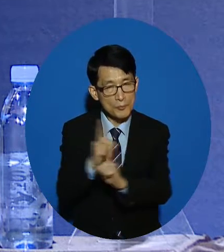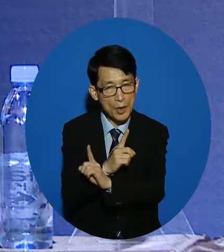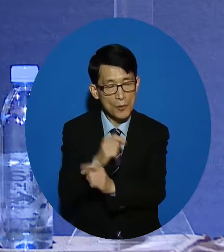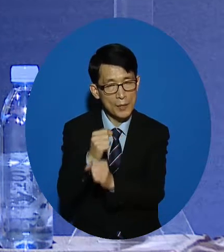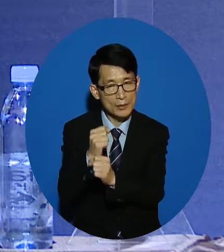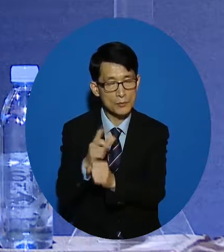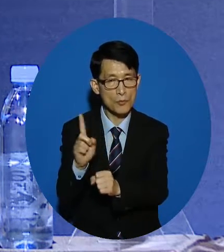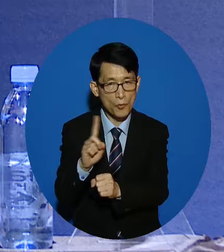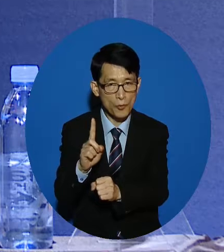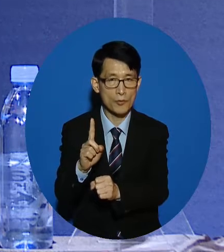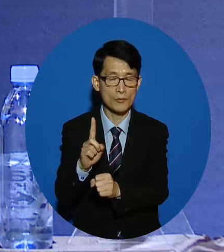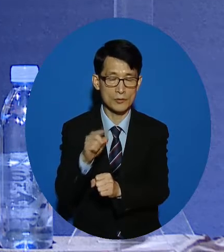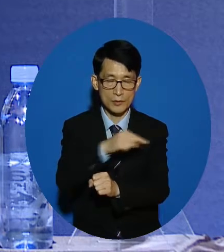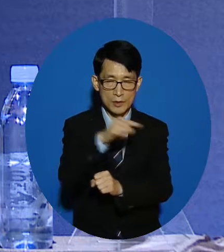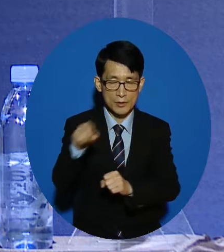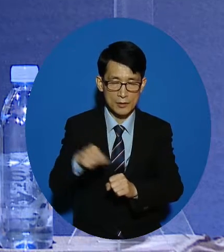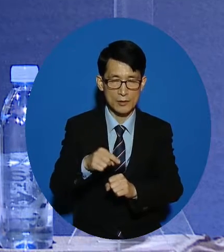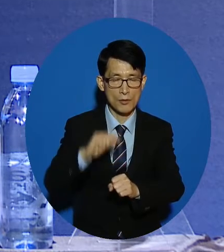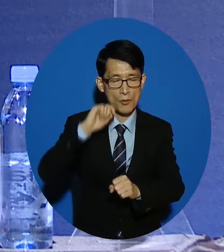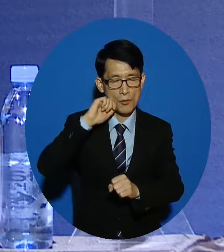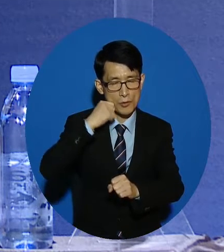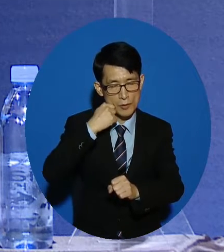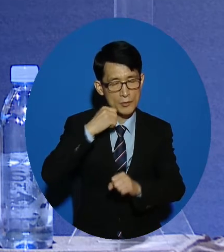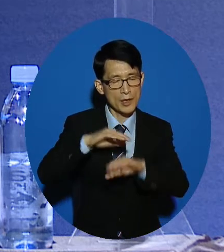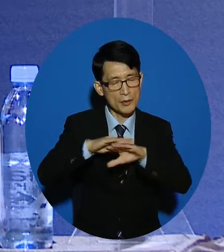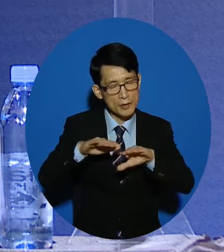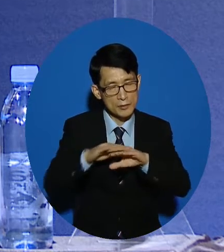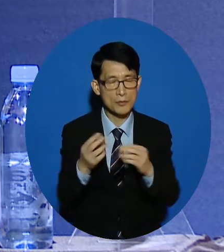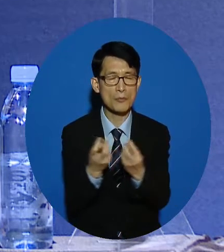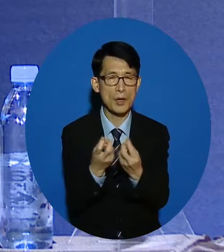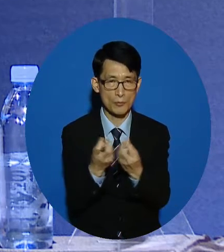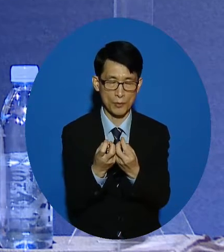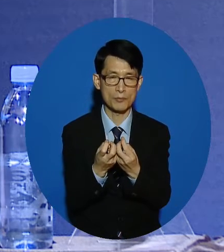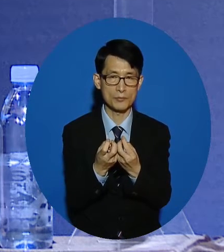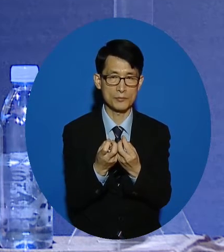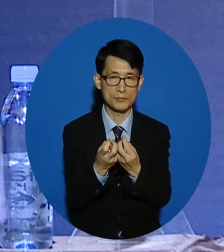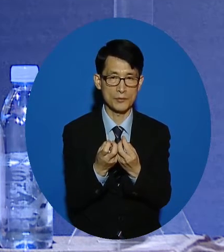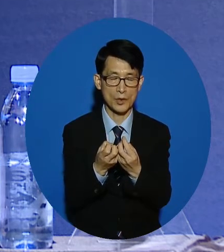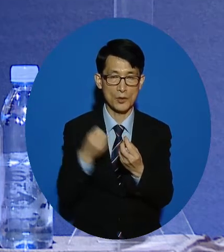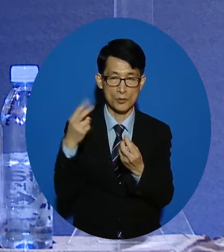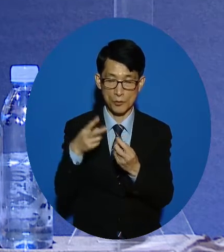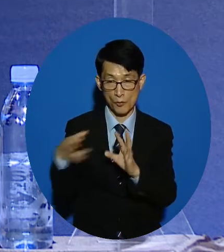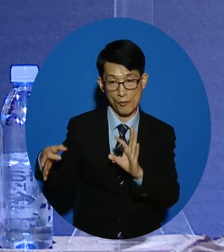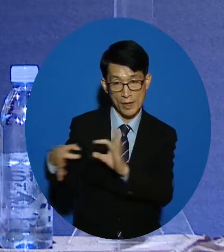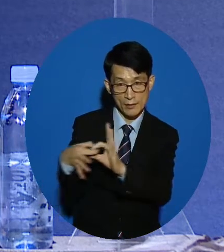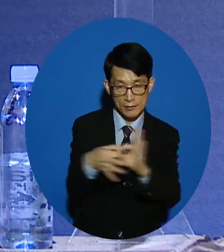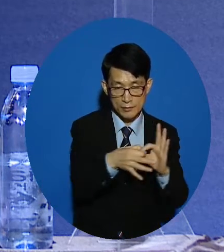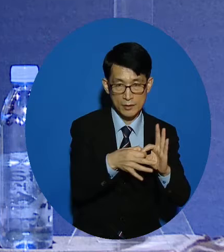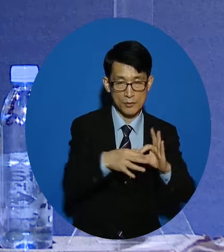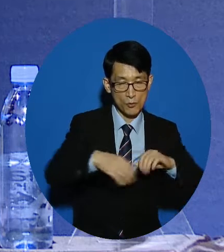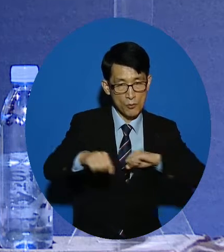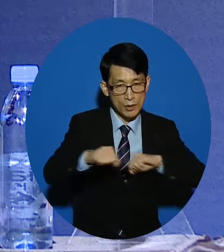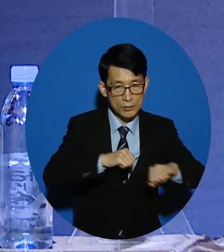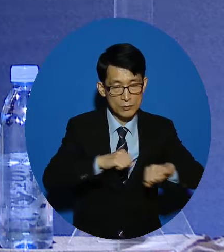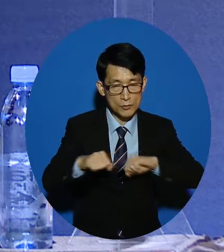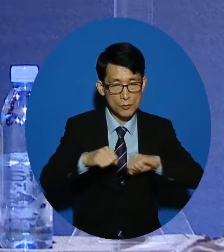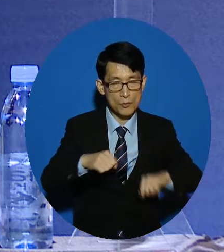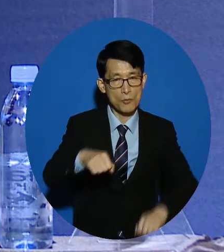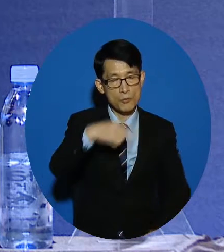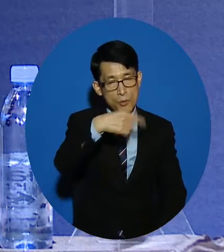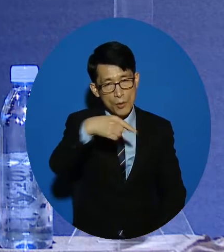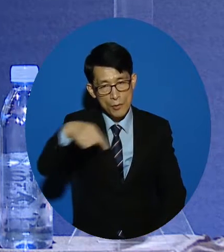되는지 그리고 앞으로 연대와 운동은 어떤 방향으로 가야